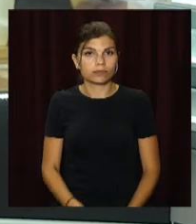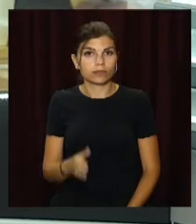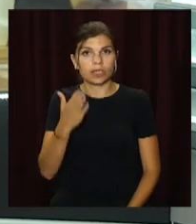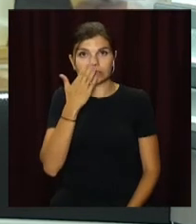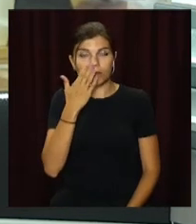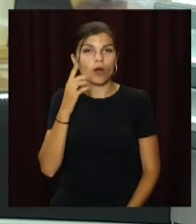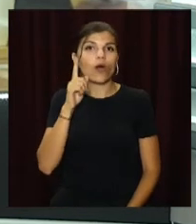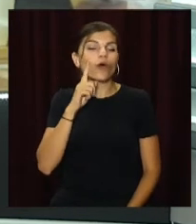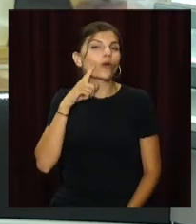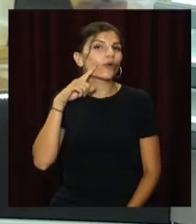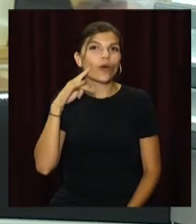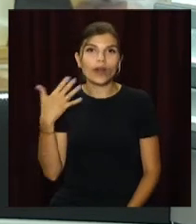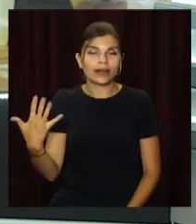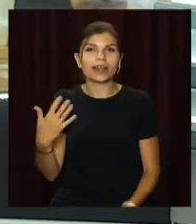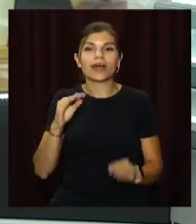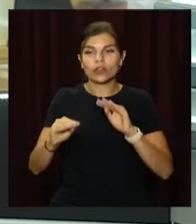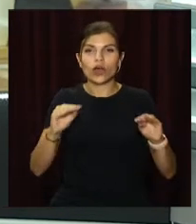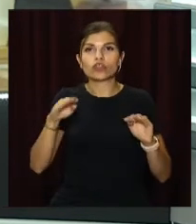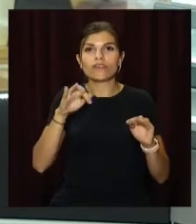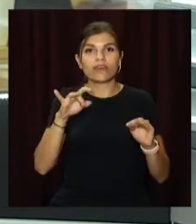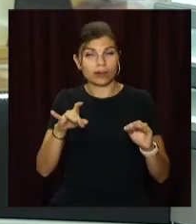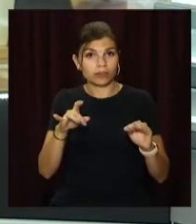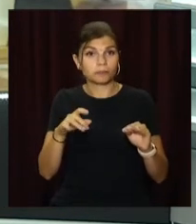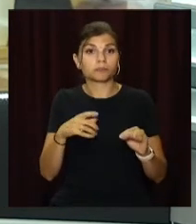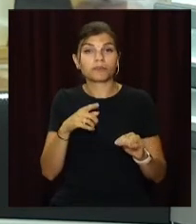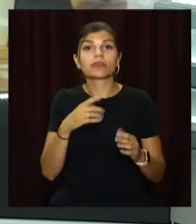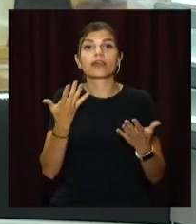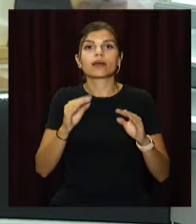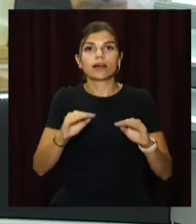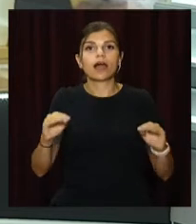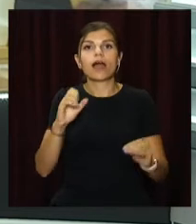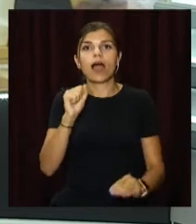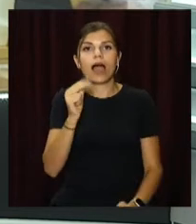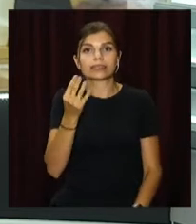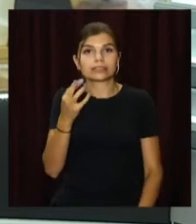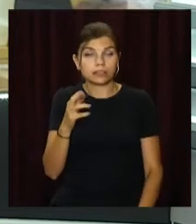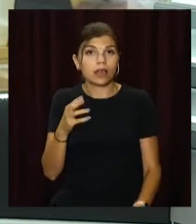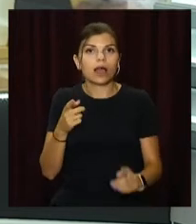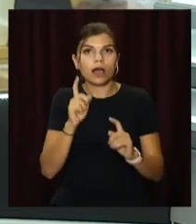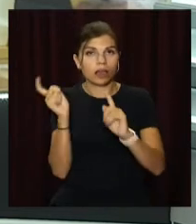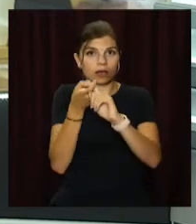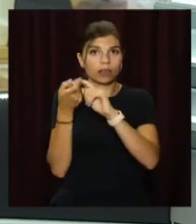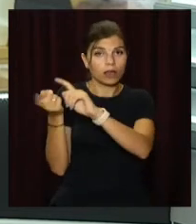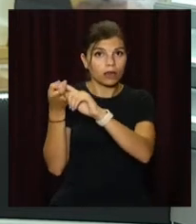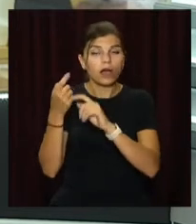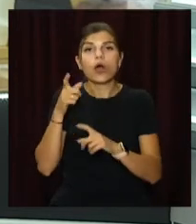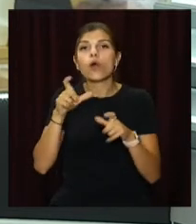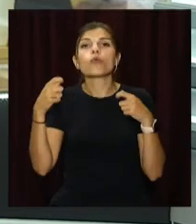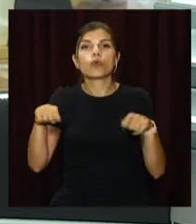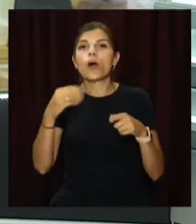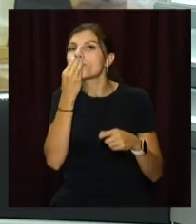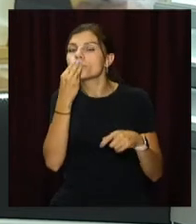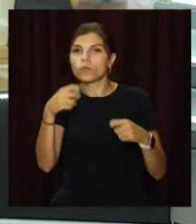Запахи, кольори, розкладка товарів. Хоч і прострочений, але акційний товар. На які лише гачки не підчіпляють маркетологи покупців